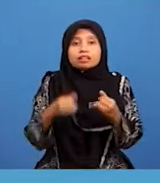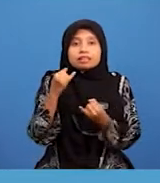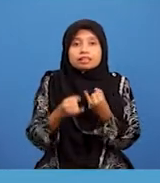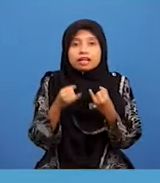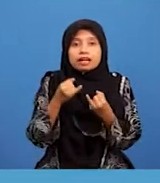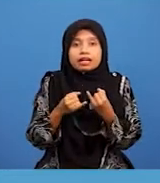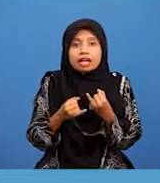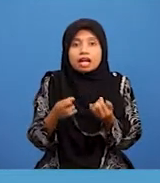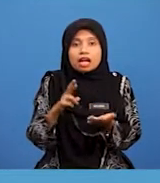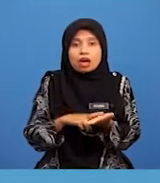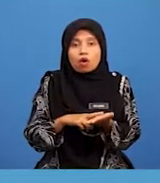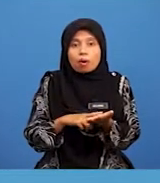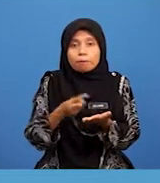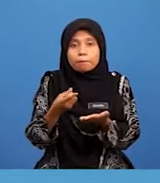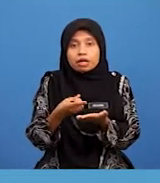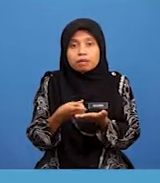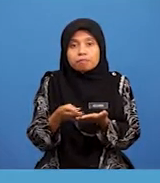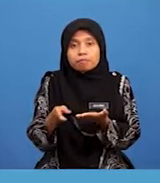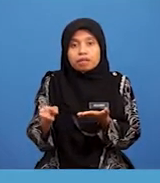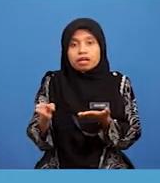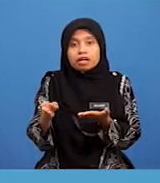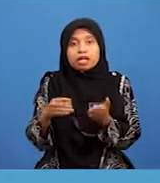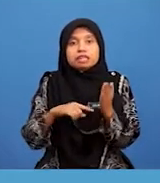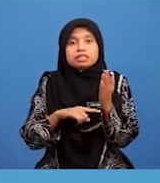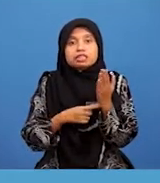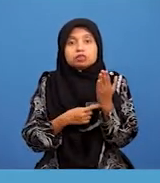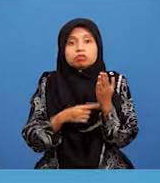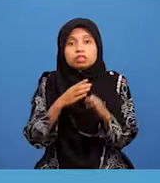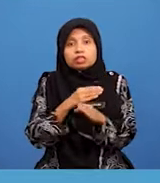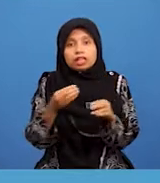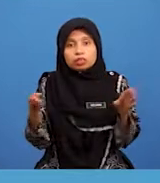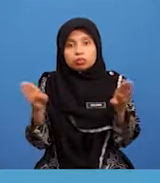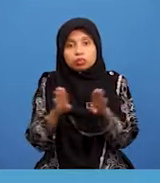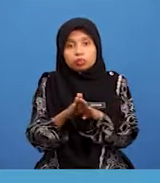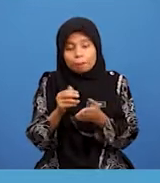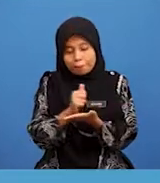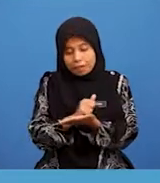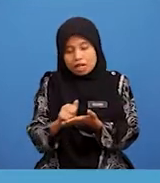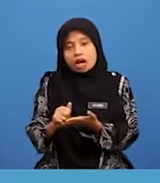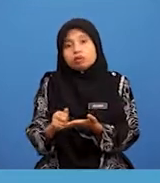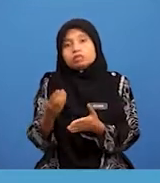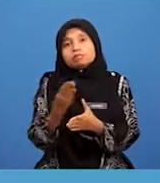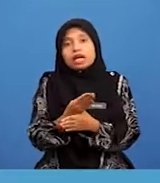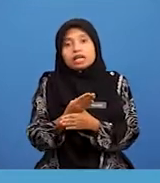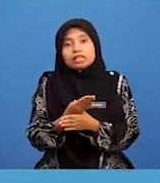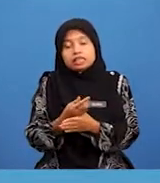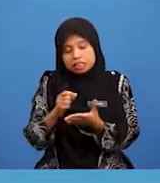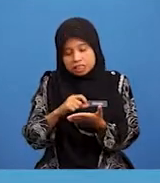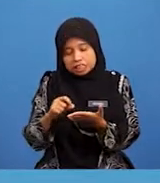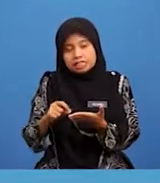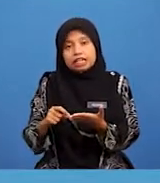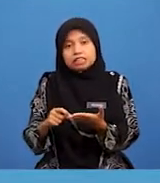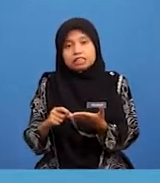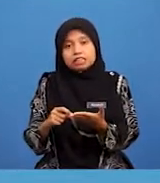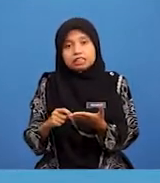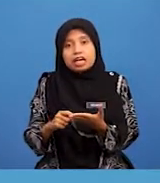adalah merekod pembayaran balik modal kepada perkongsi dan menutup akaun bank. Catatan perekodan